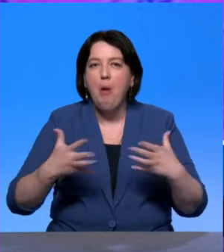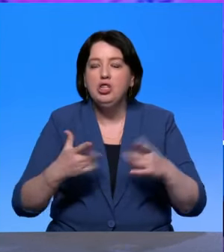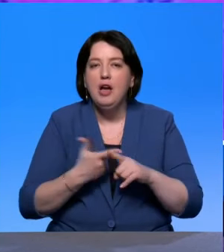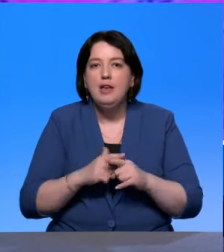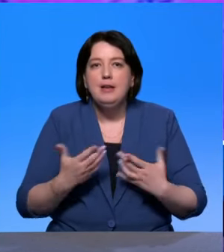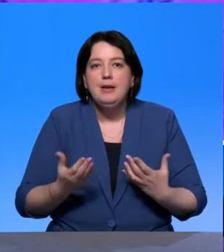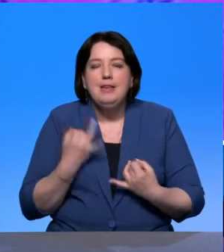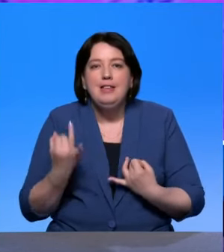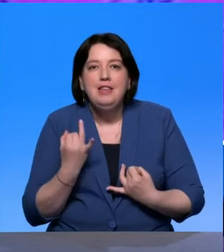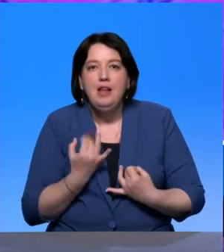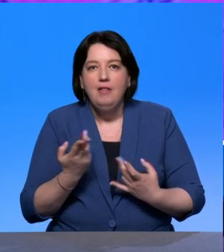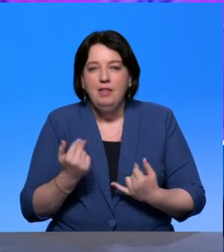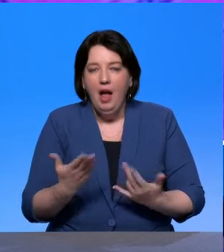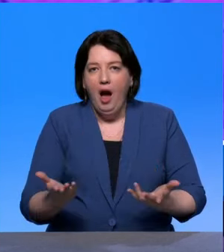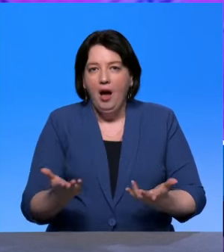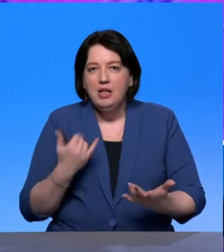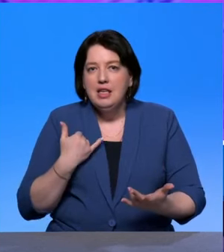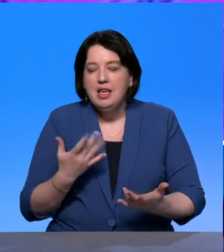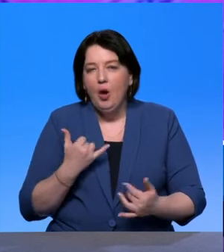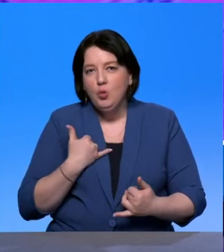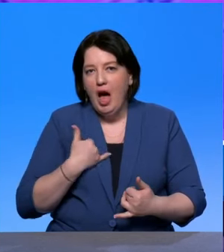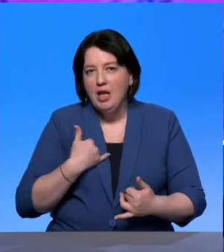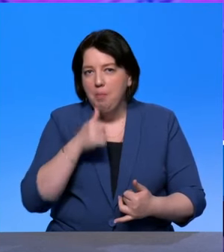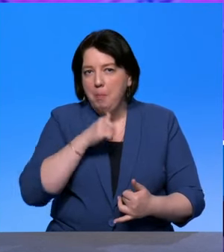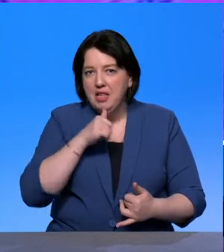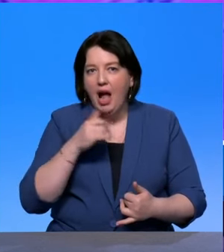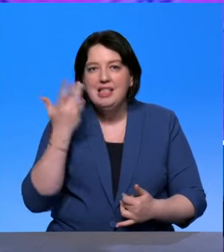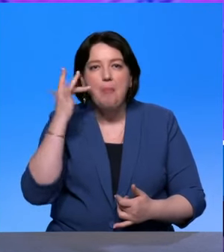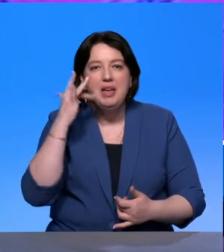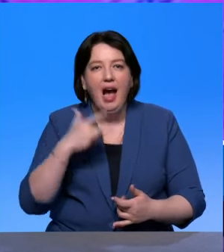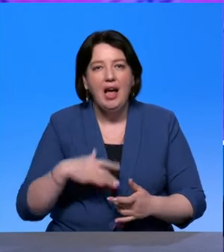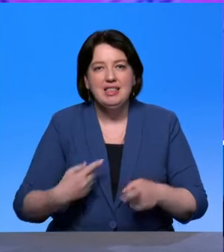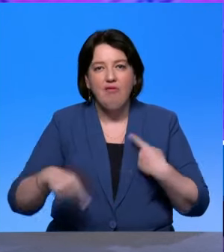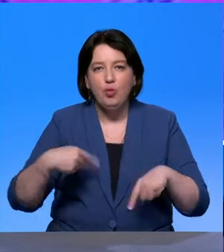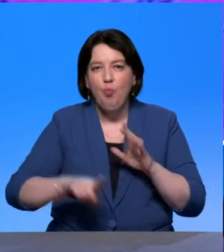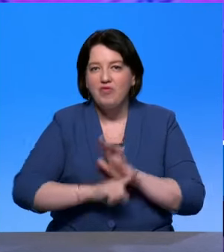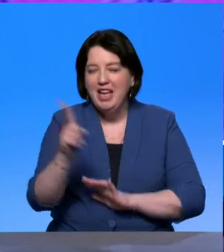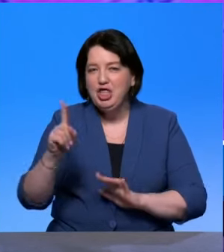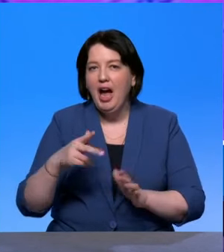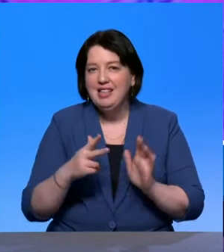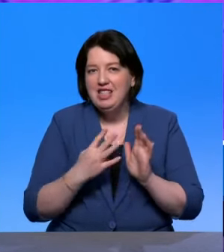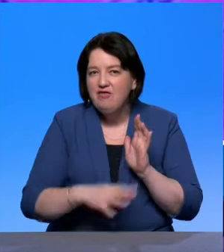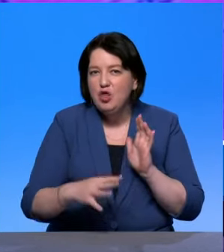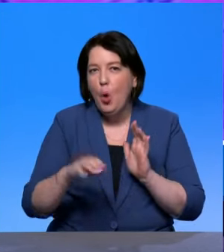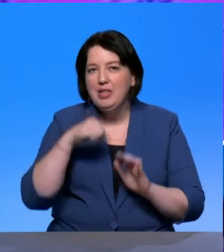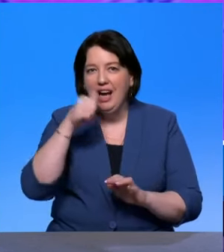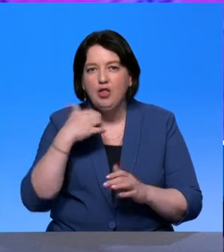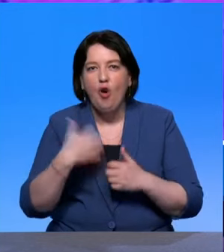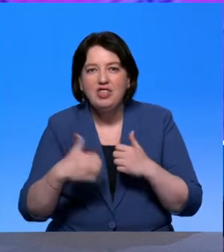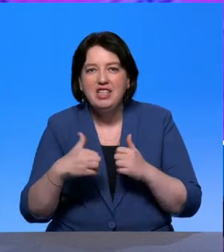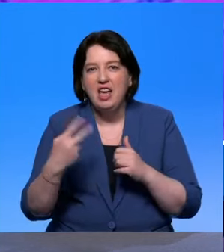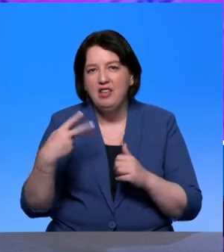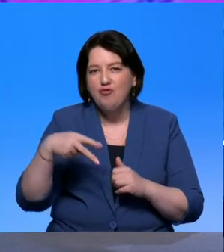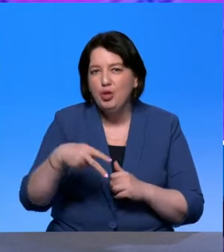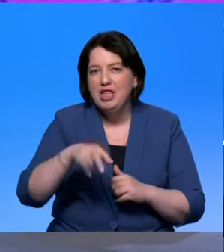у нас вот пытались американский футбол в начале 90-х годов, да и в середине, даже в нулевые еще